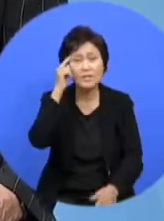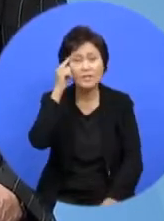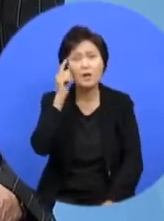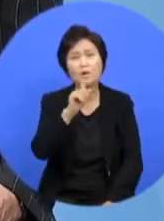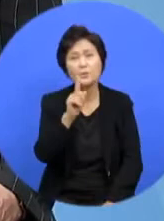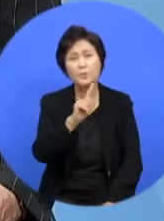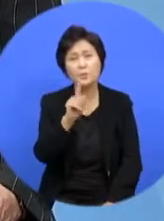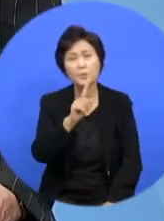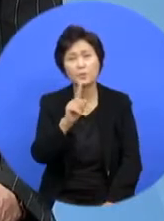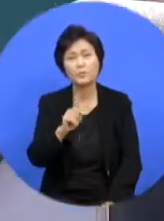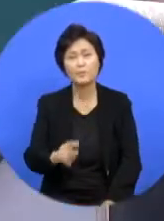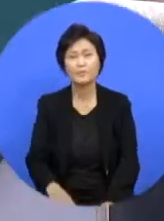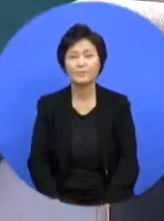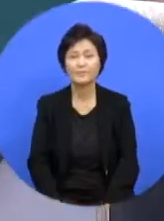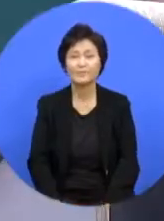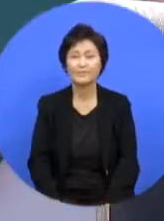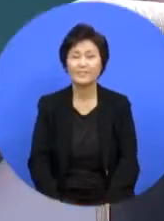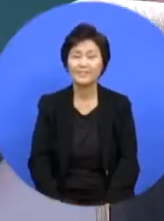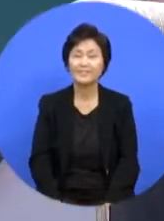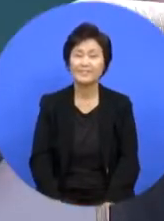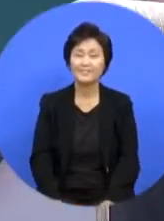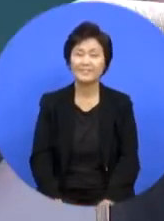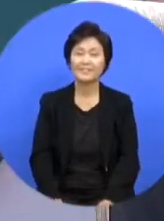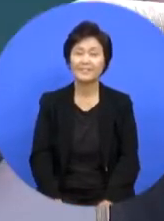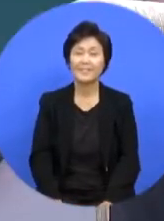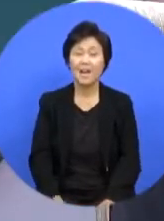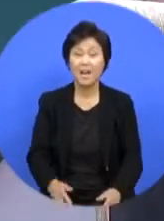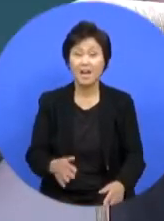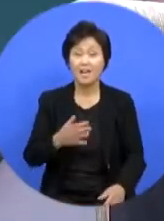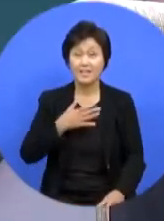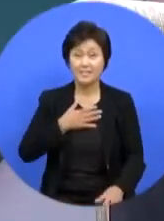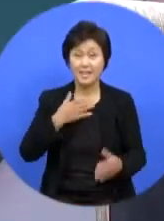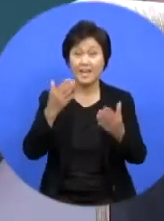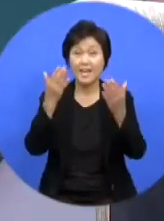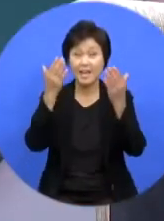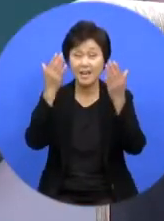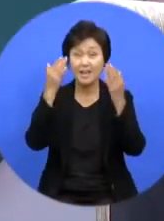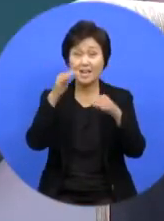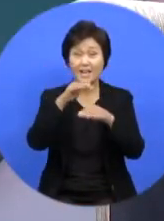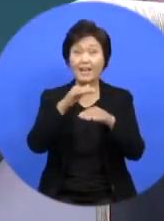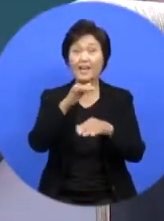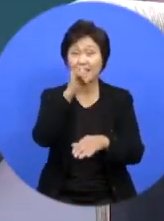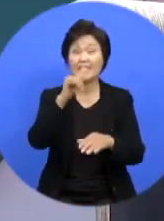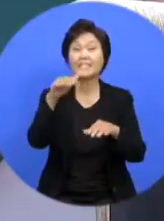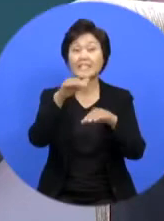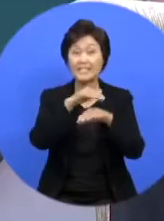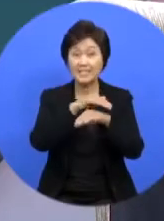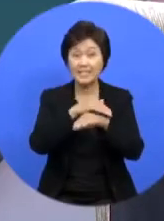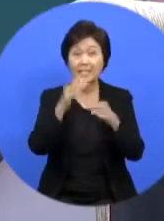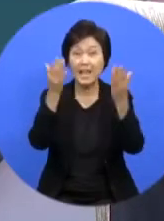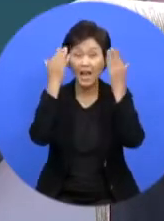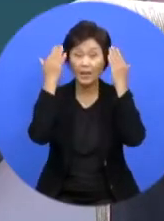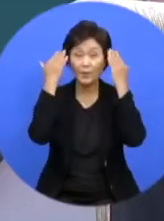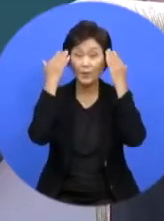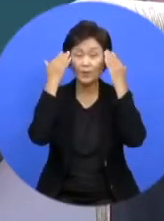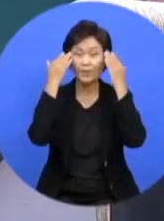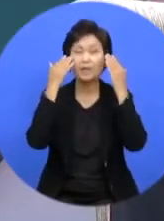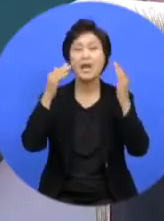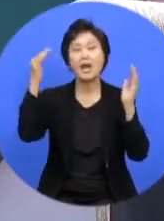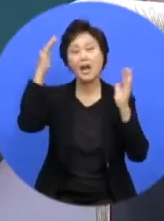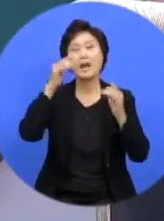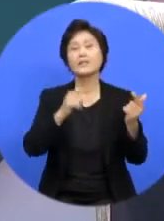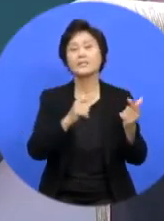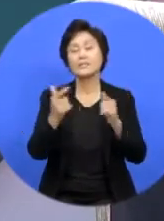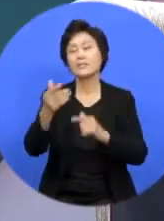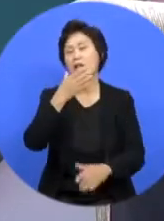부분이세요? 앞서 말씀하신 것처럼 네. 우리 학교 저희 학교는 그 학생들의 행복이 우선이라고 생각해요. 예. 그래서